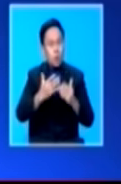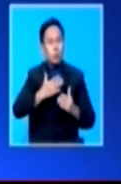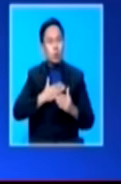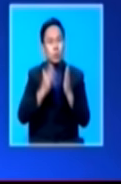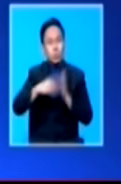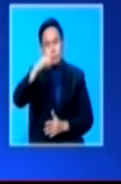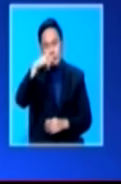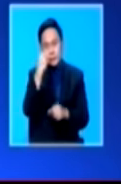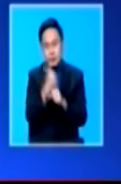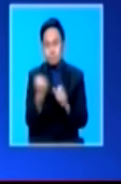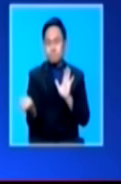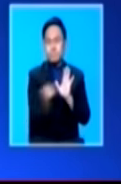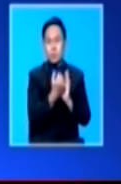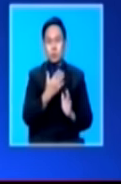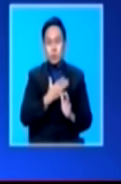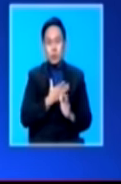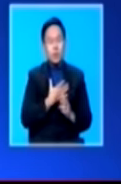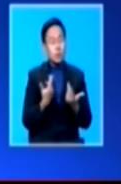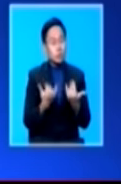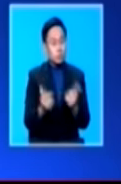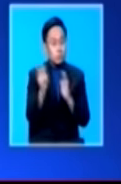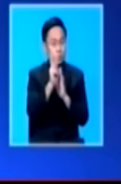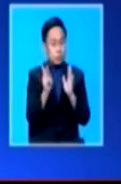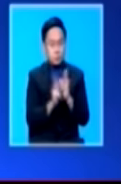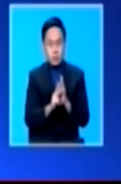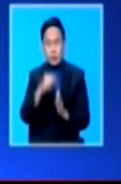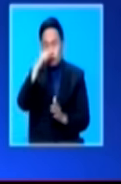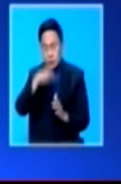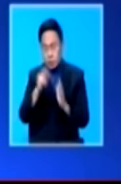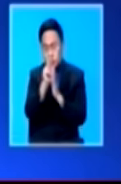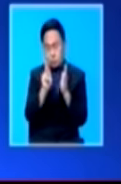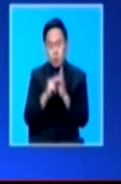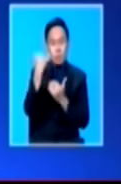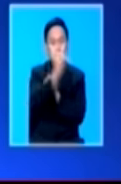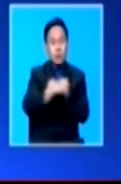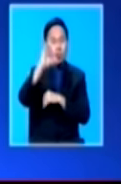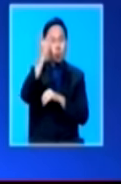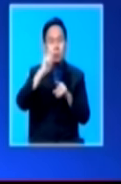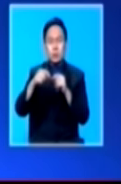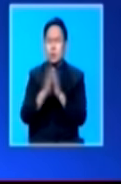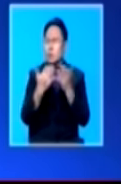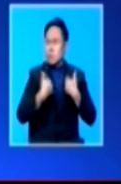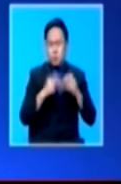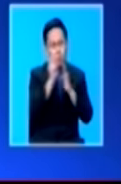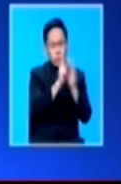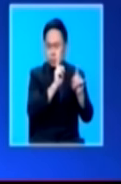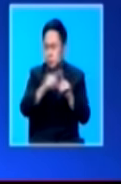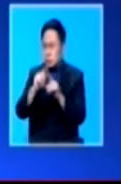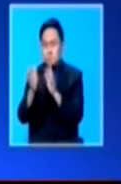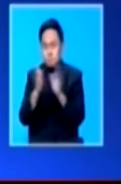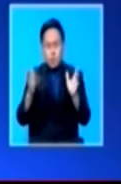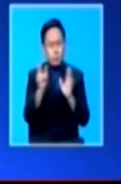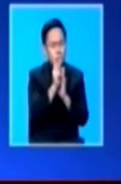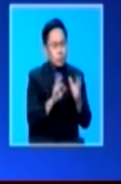บวนการกฎหมายซึ่งมีทั้งกฎหมายระหว่างประเทศกฎหมายในประเทศกฎหมายระหว่างประเทศกฎหมายประชาคมโลกพันธสัญญาหลายสิบฉบับ